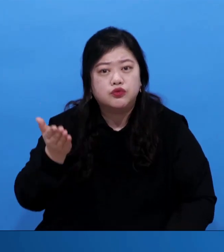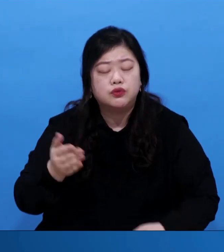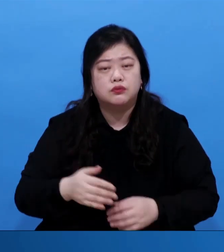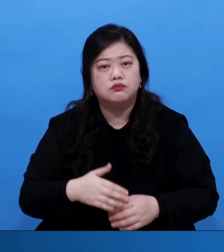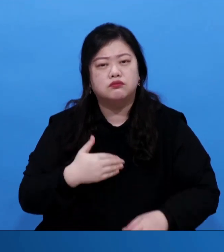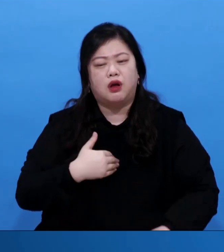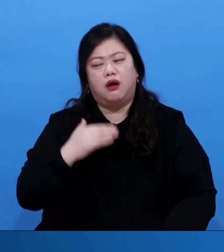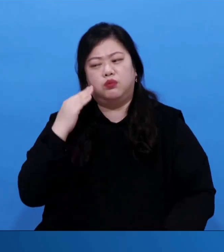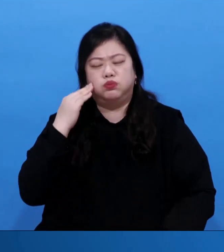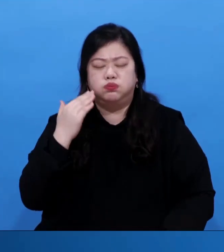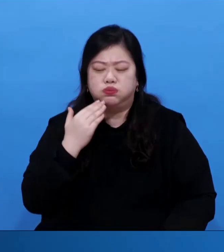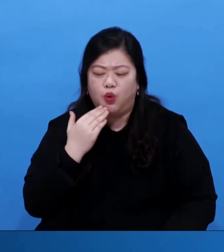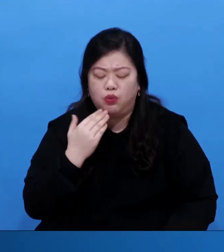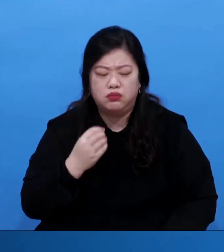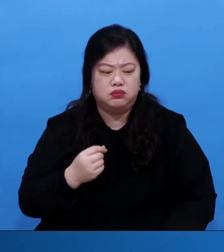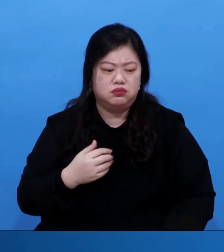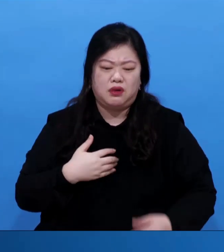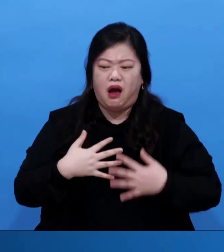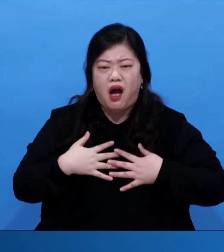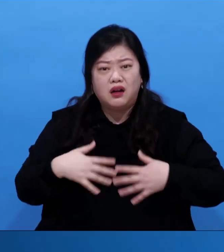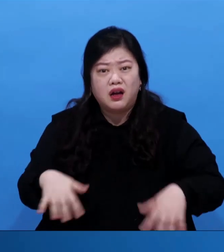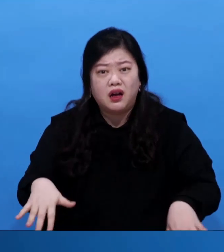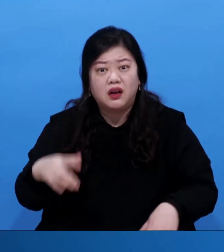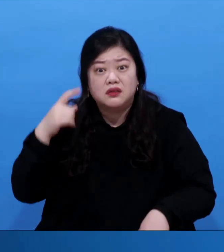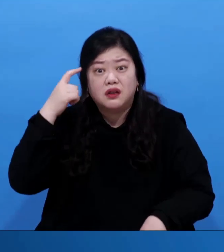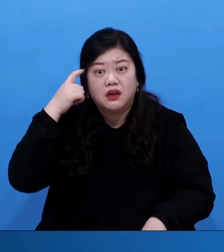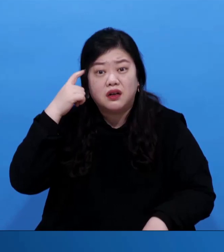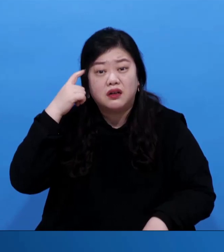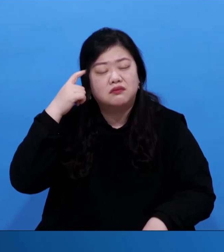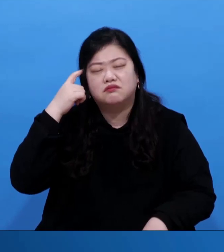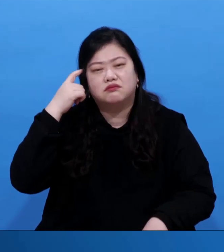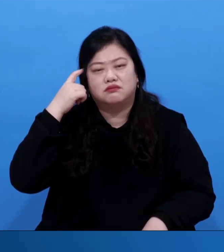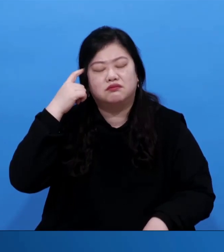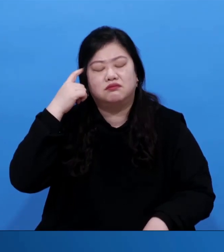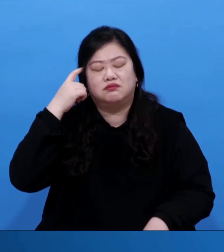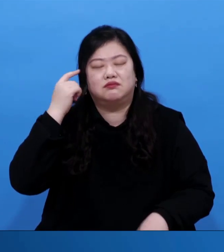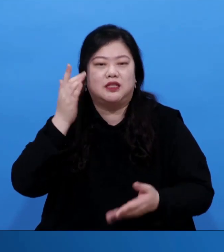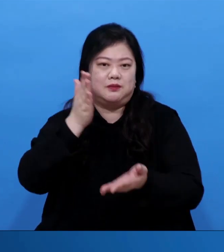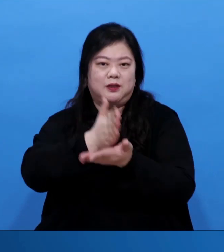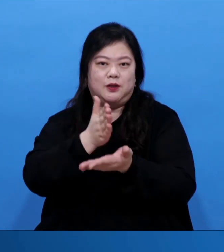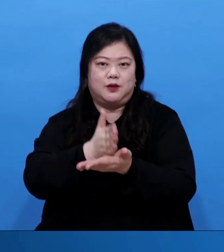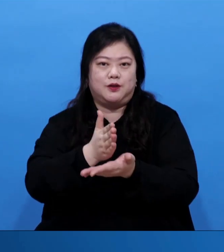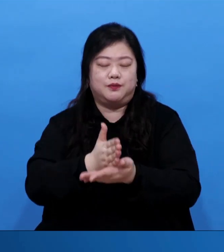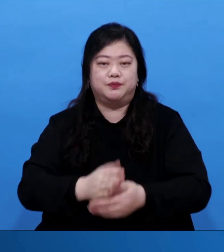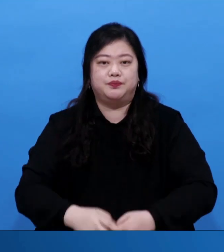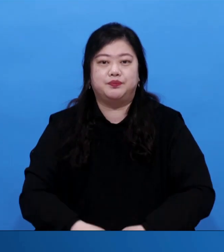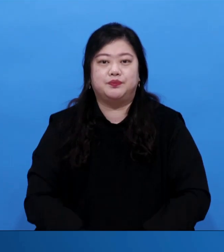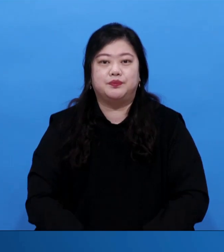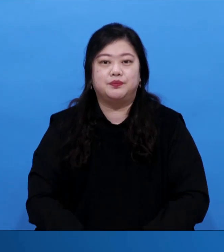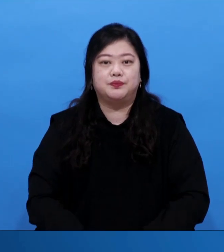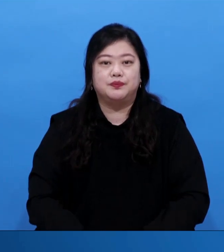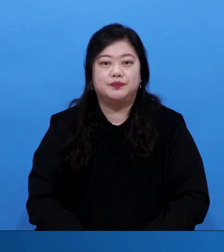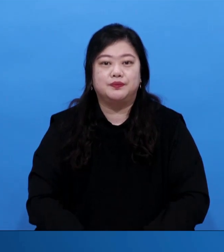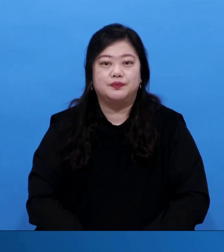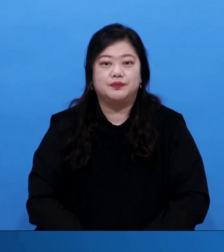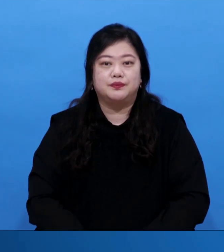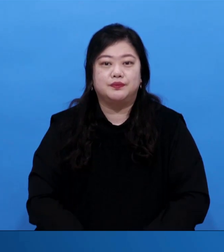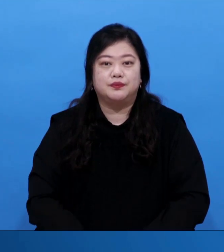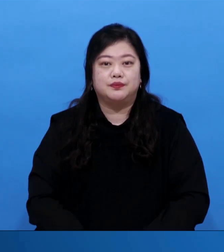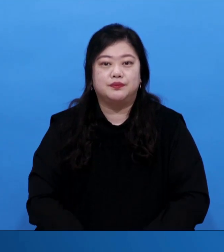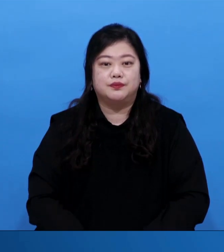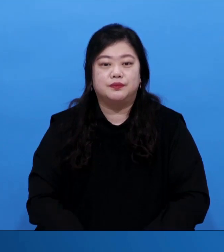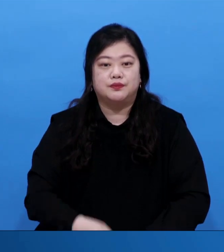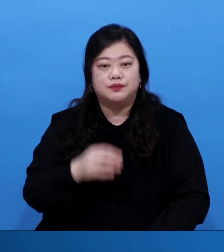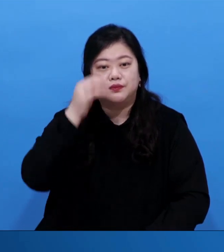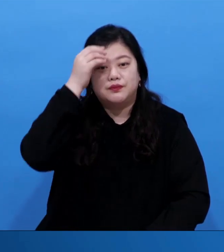little bit weak or hearing impaired, you must keep this in mind. 그리고 우리 노인들은 우리는 좀 약하다라고 생각하는